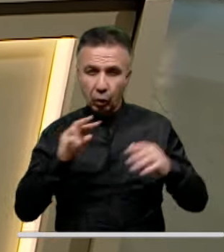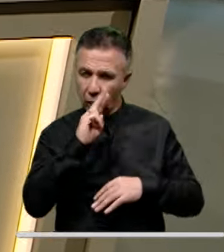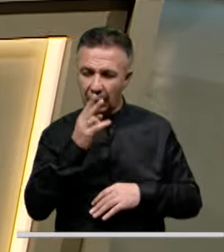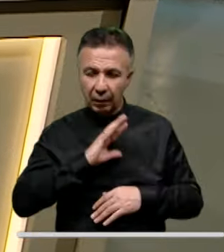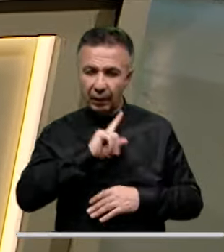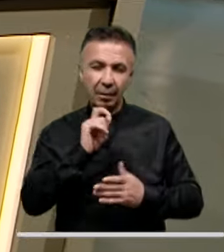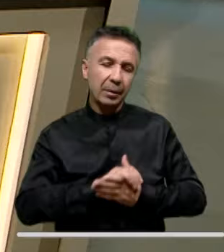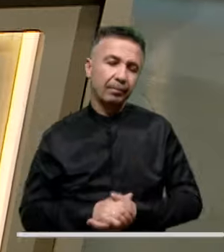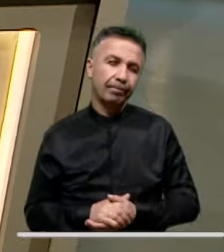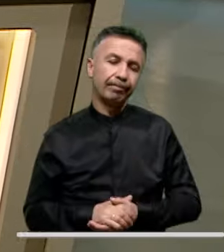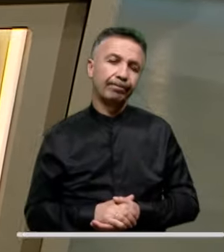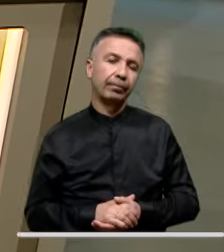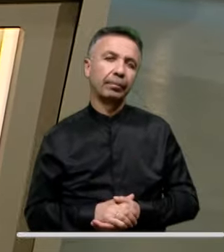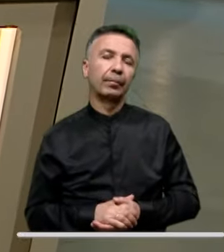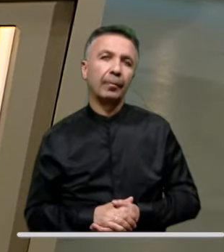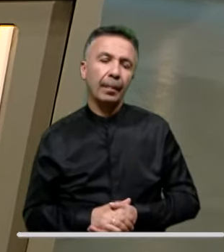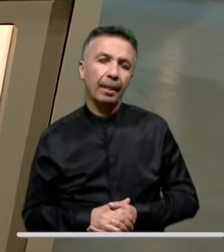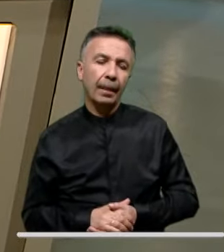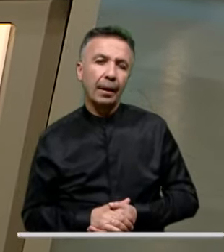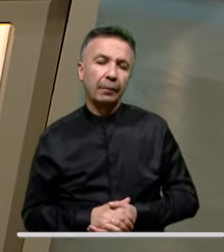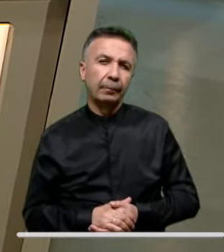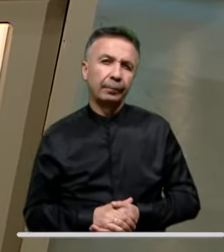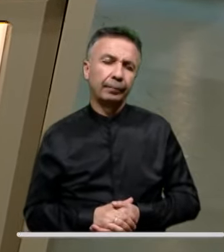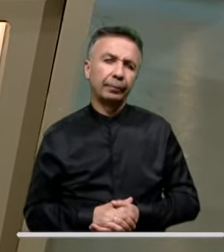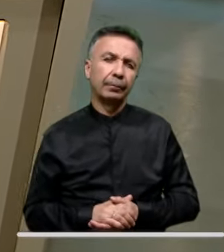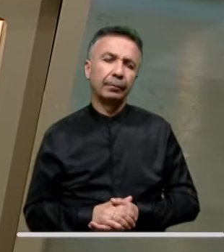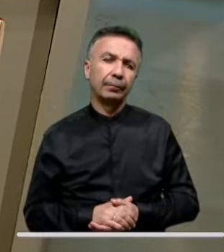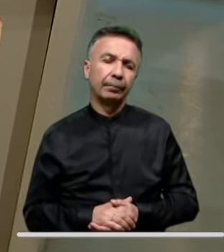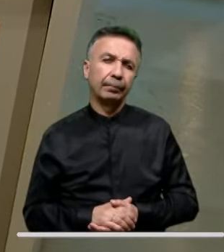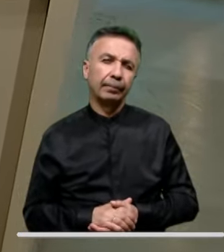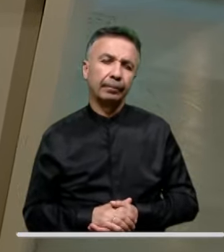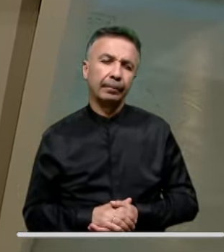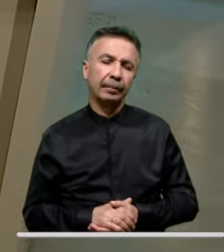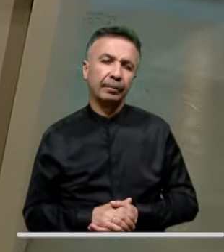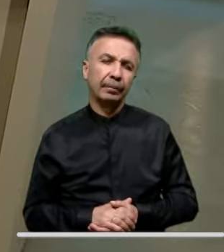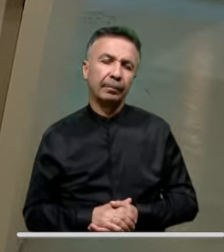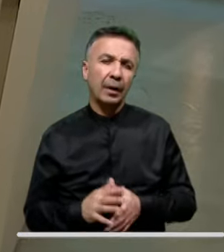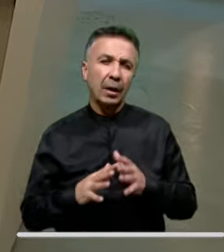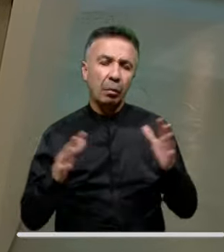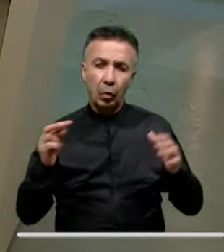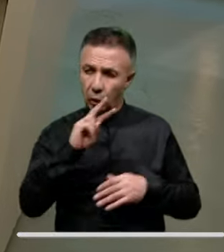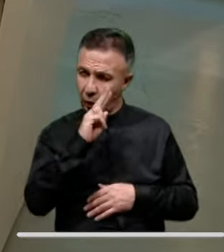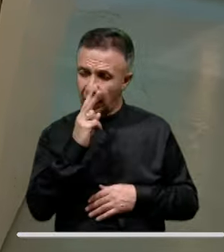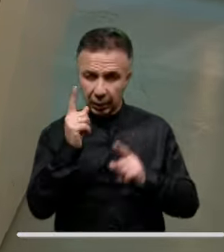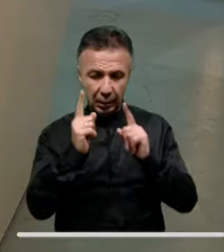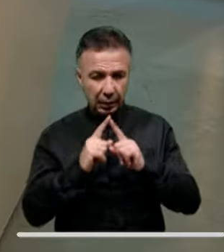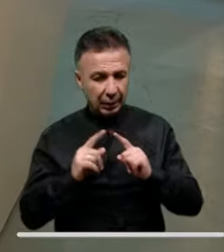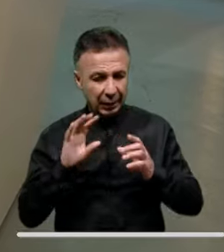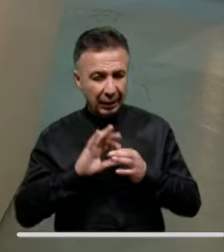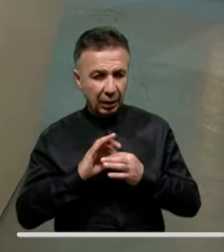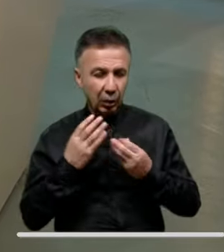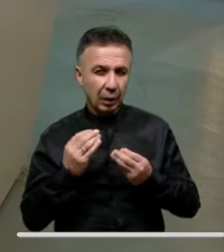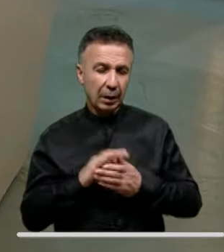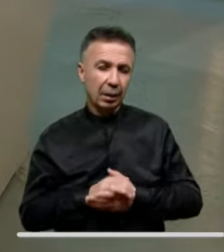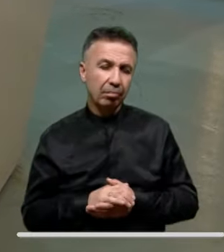Allah razı olsun. Şimdi kardeşimiz büyük günah, büyük günahların sayımıyla ilgili olarak akaid